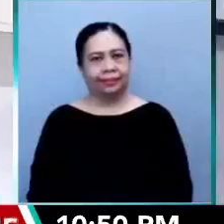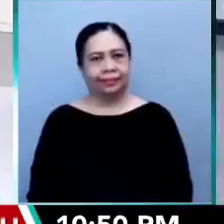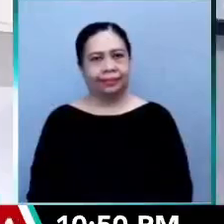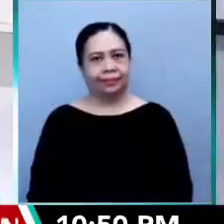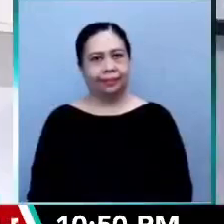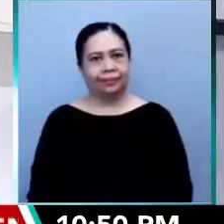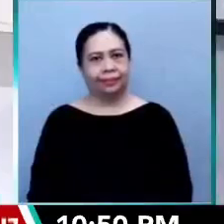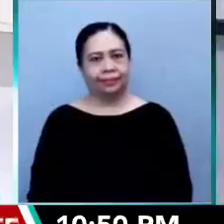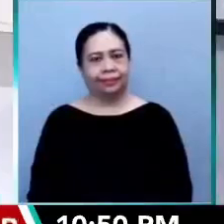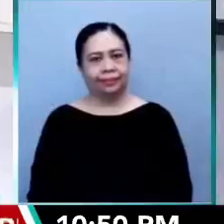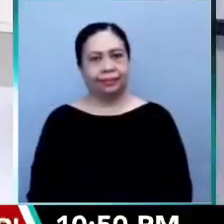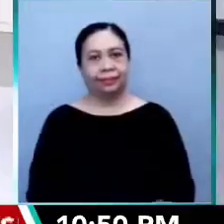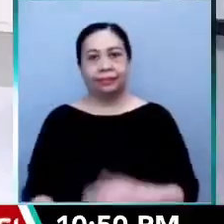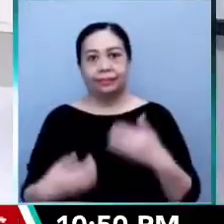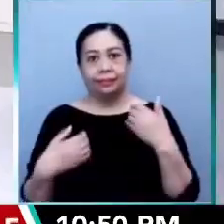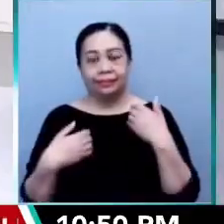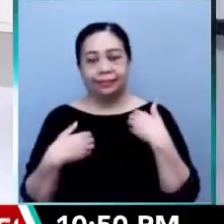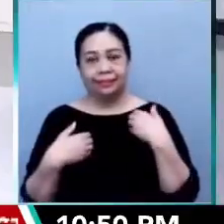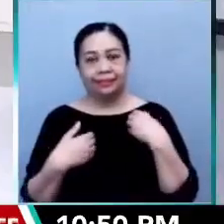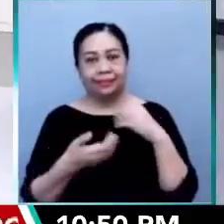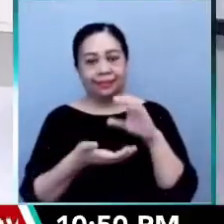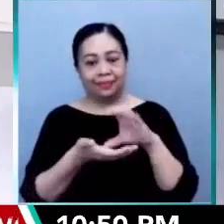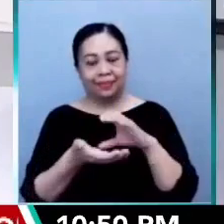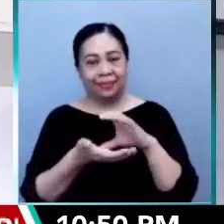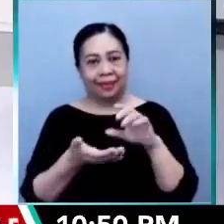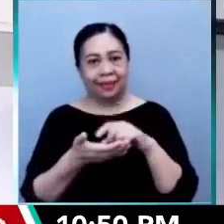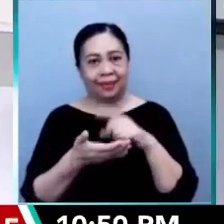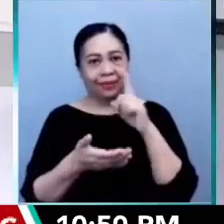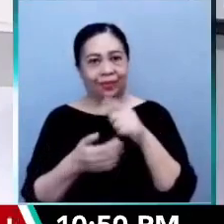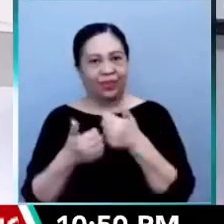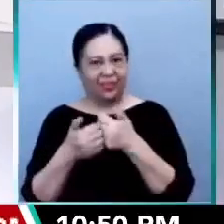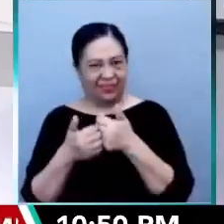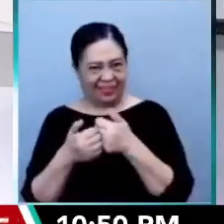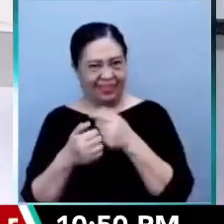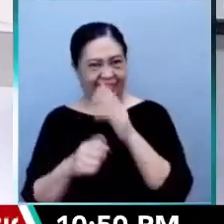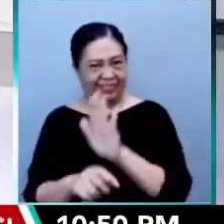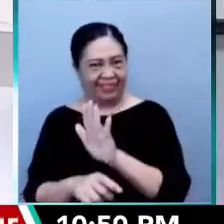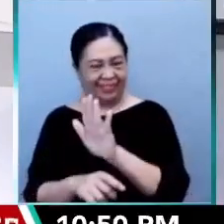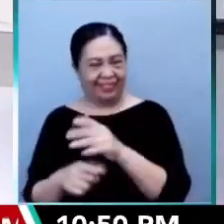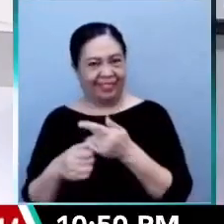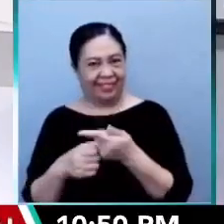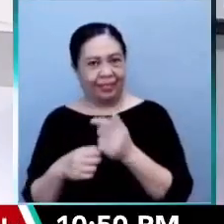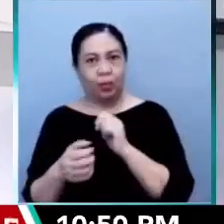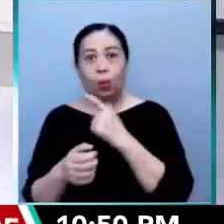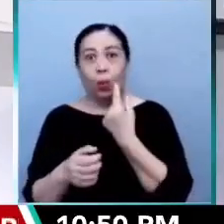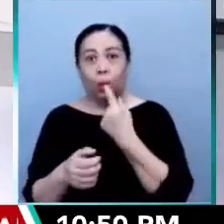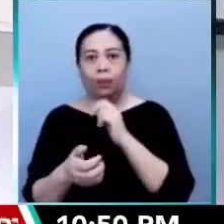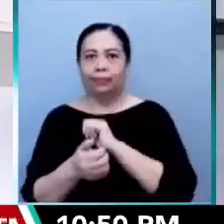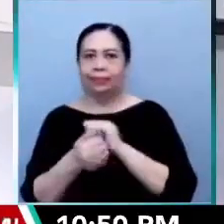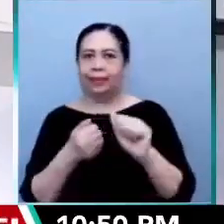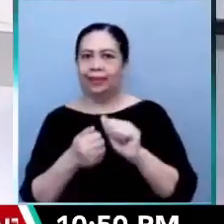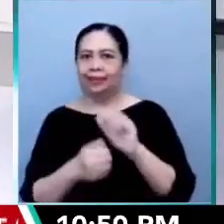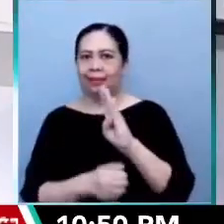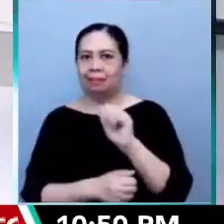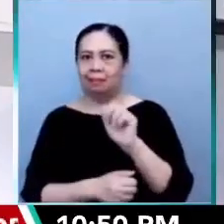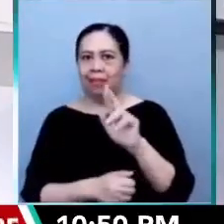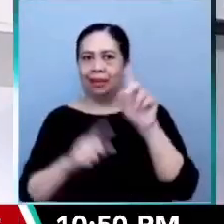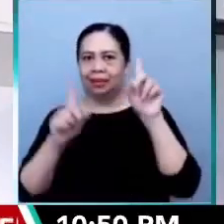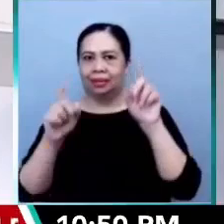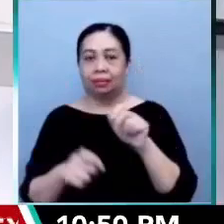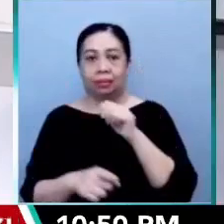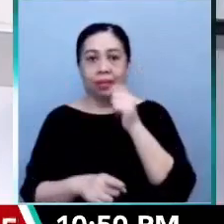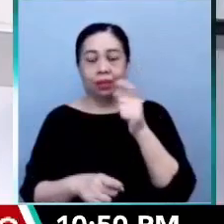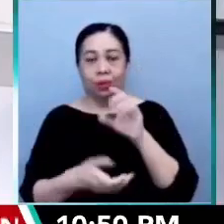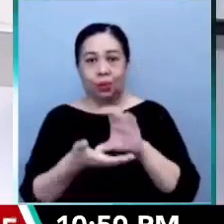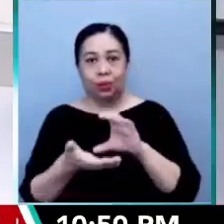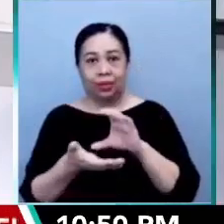May pa-cupcake ang isang lalaki para sa girlfriend niya na nakapasa sa bar exam. Ay naman pala. Pero hindi lang isang cake ang inihanda para